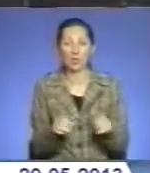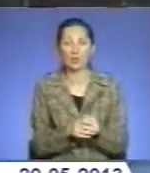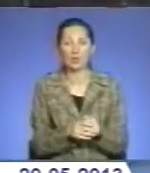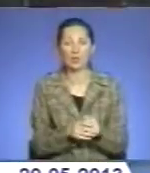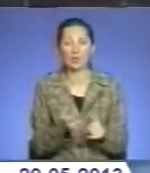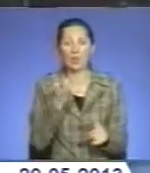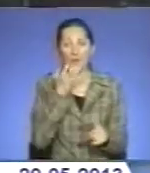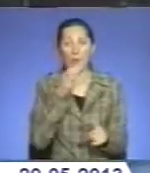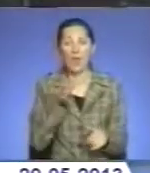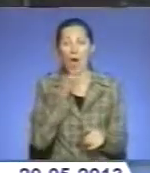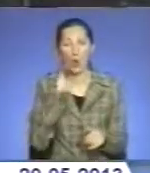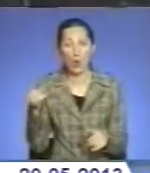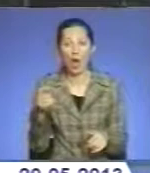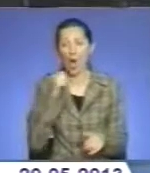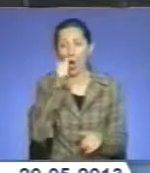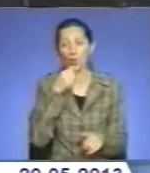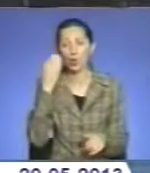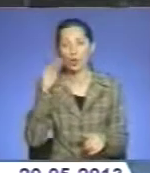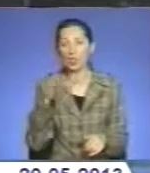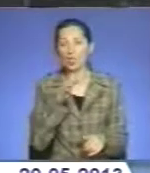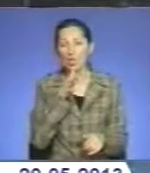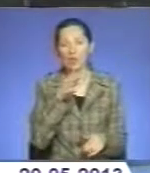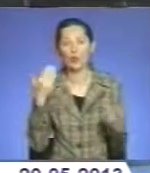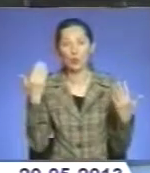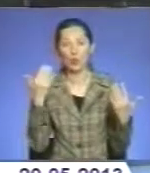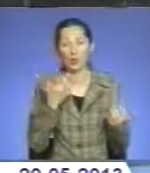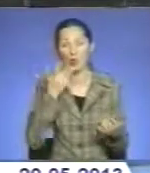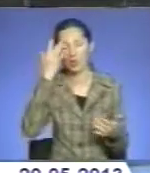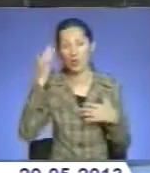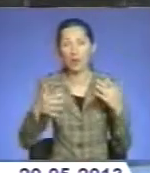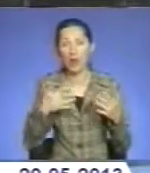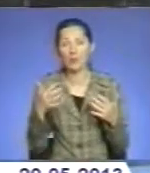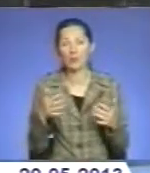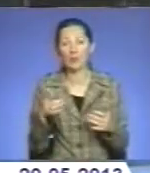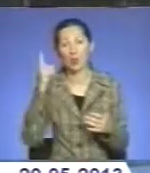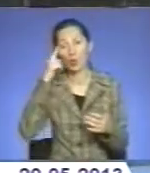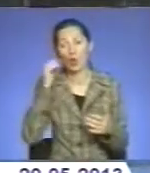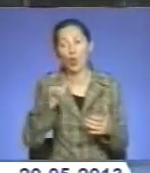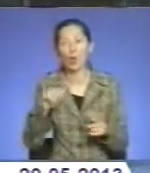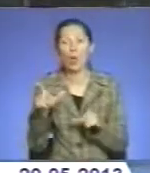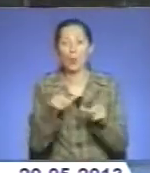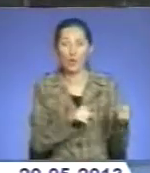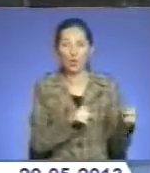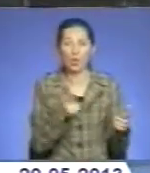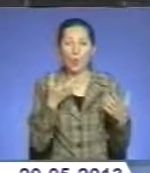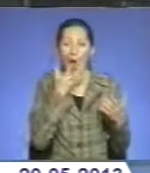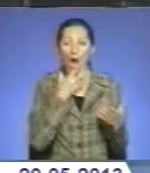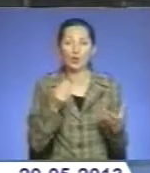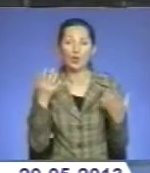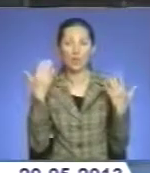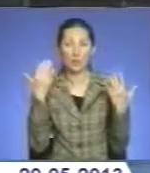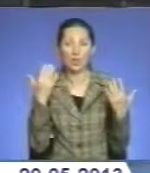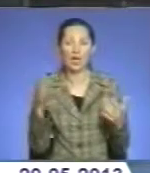Тепла пора року – найліпший час для відпочинку. Літня метушня, роздуми про те, куди поїхати, аби добре відпочити, забирають багато сил